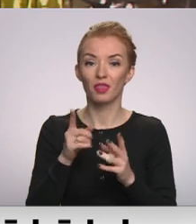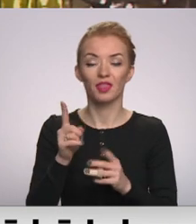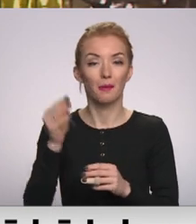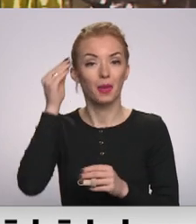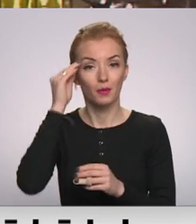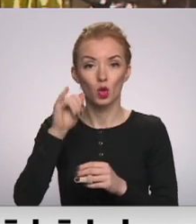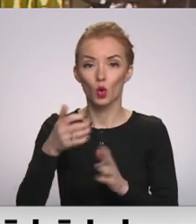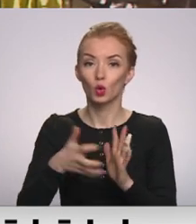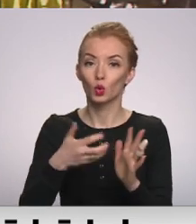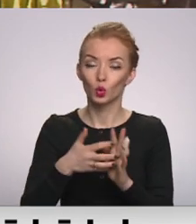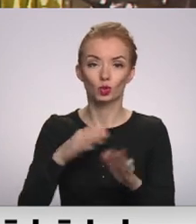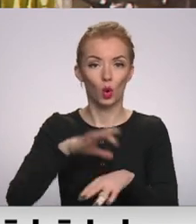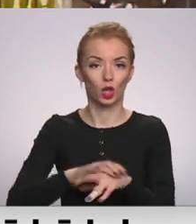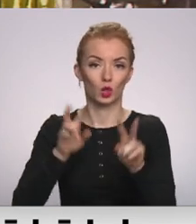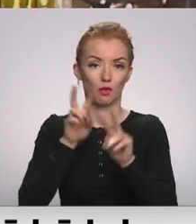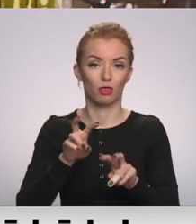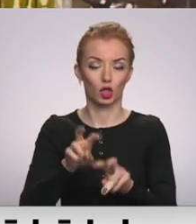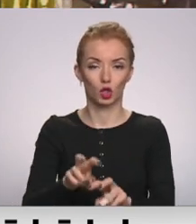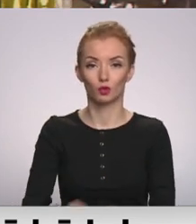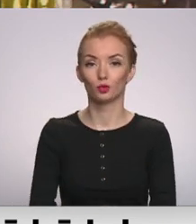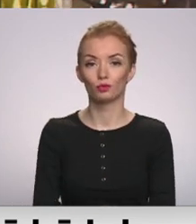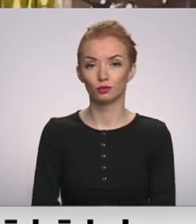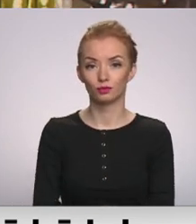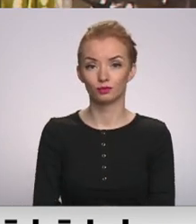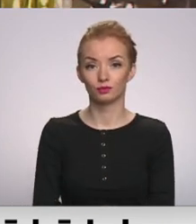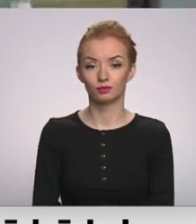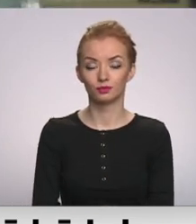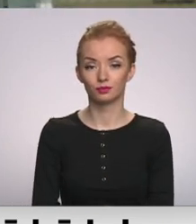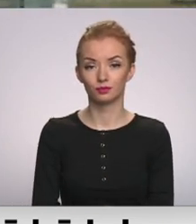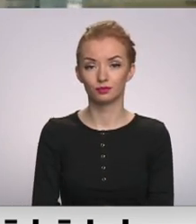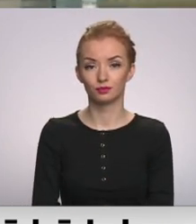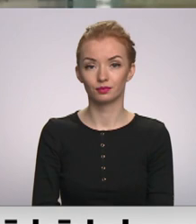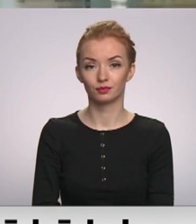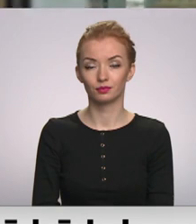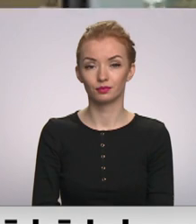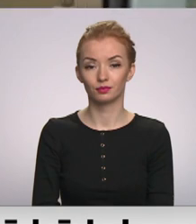jo trūkst konkrētu pētījumu. Turpina Dāvids Frēdenfelds.